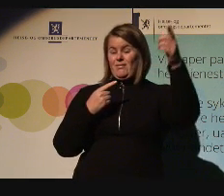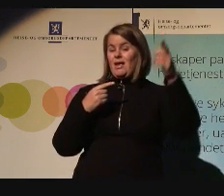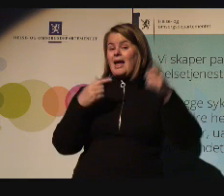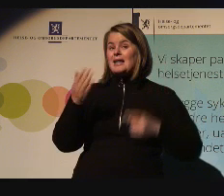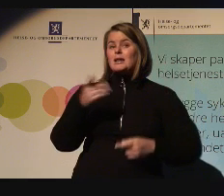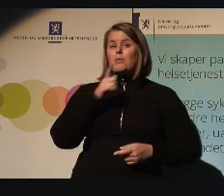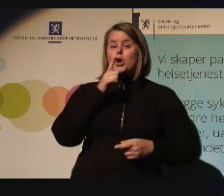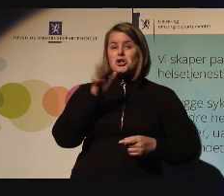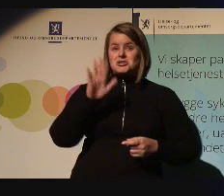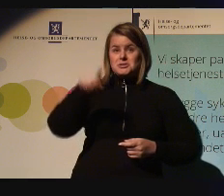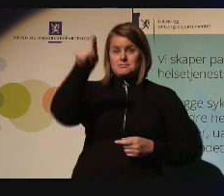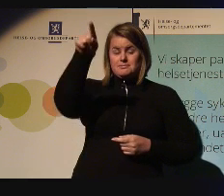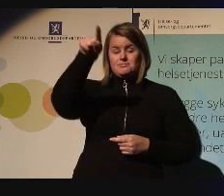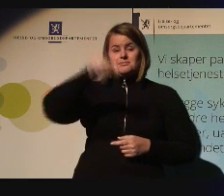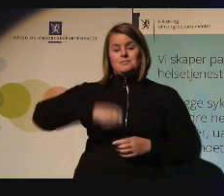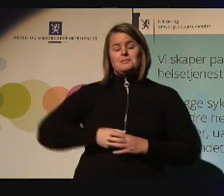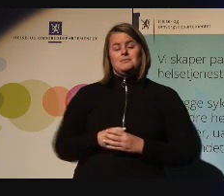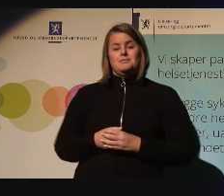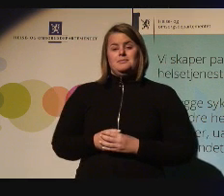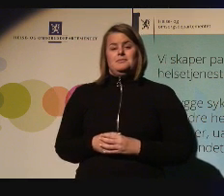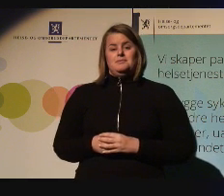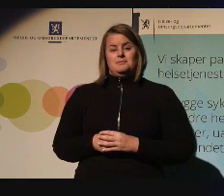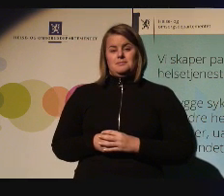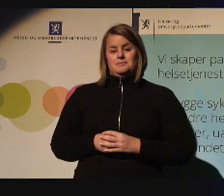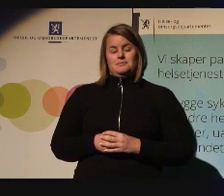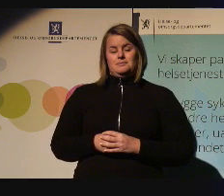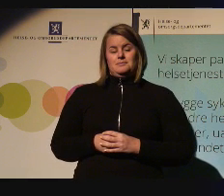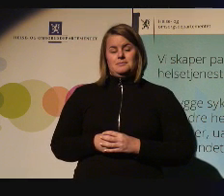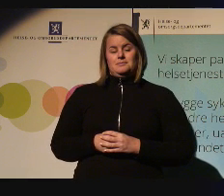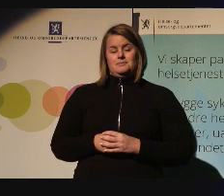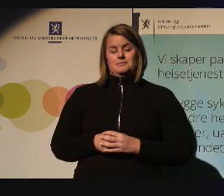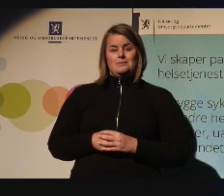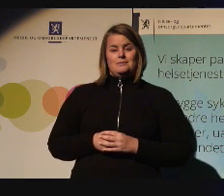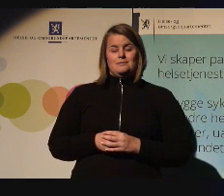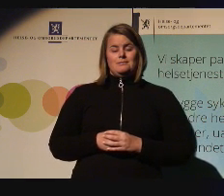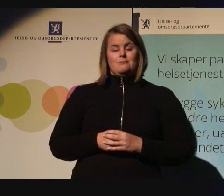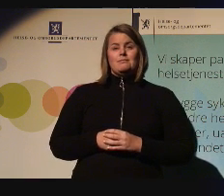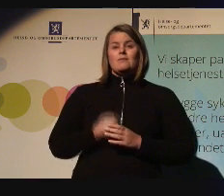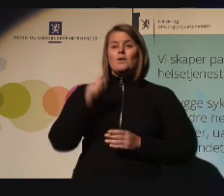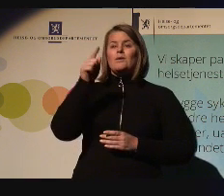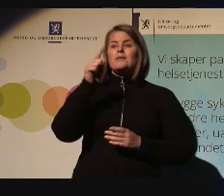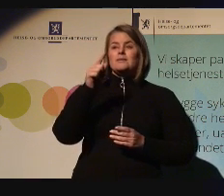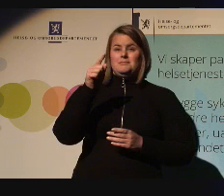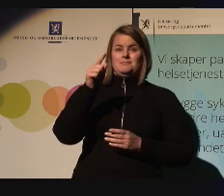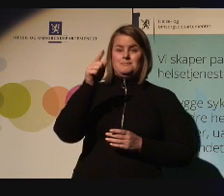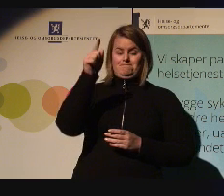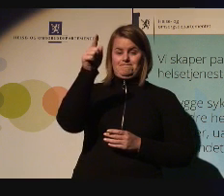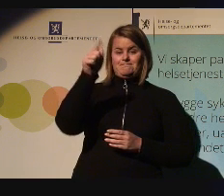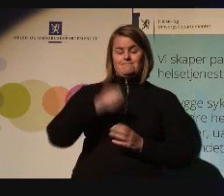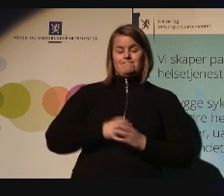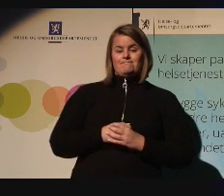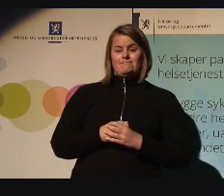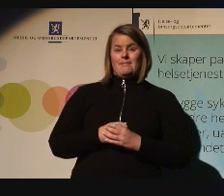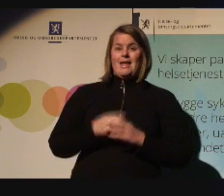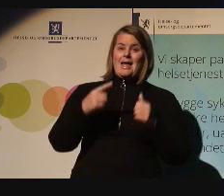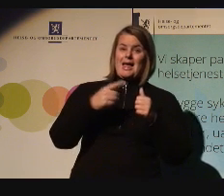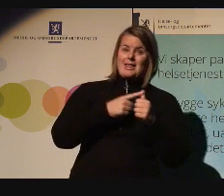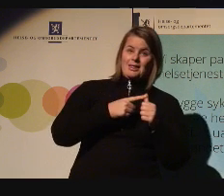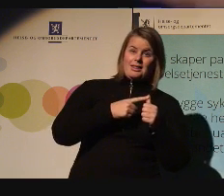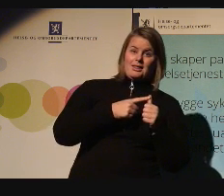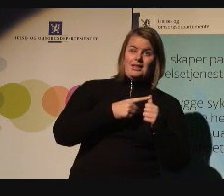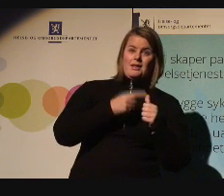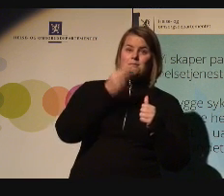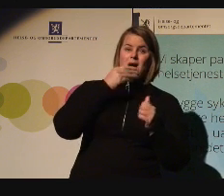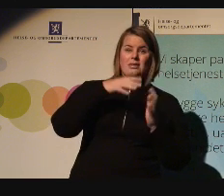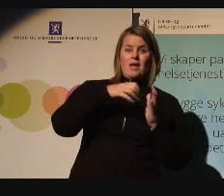etter at vi har avsluttet her, og lunsjen serveres der ute. Og da kan man enten ta med seg lunsjen